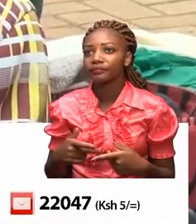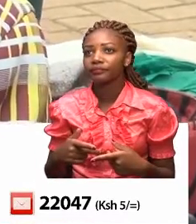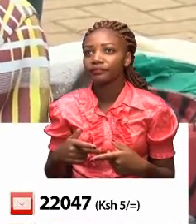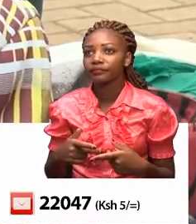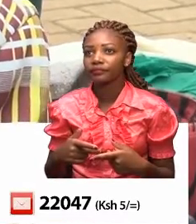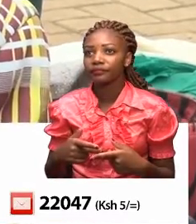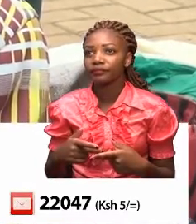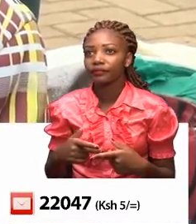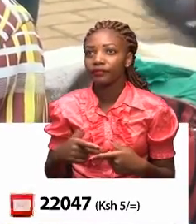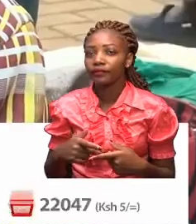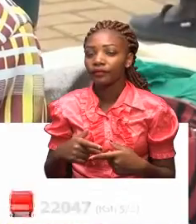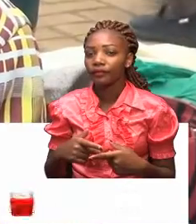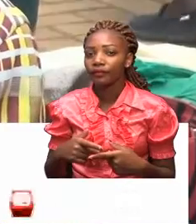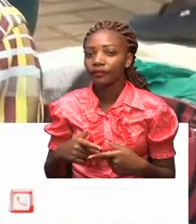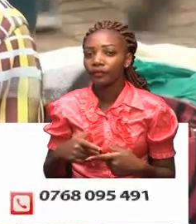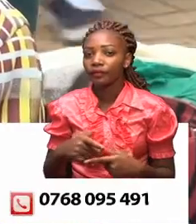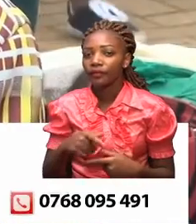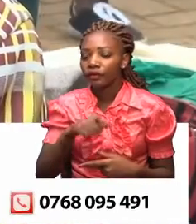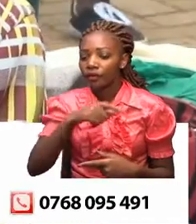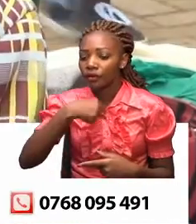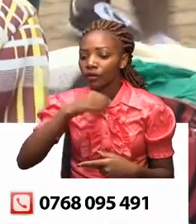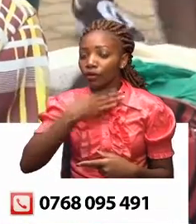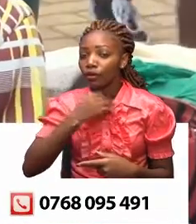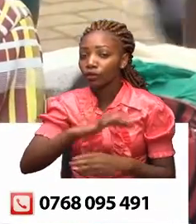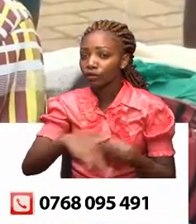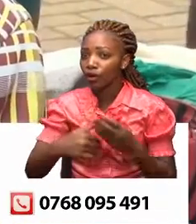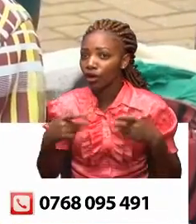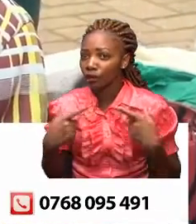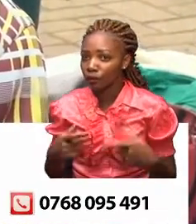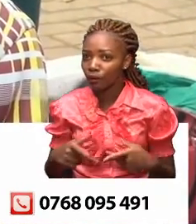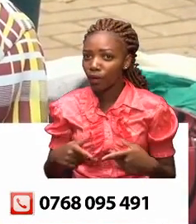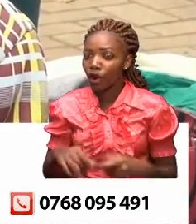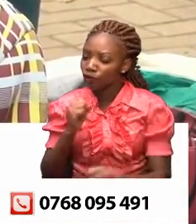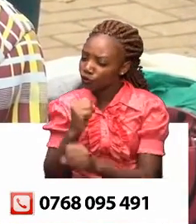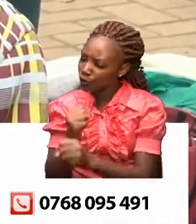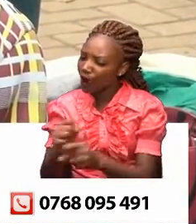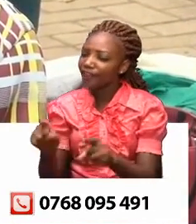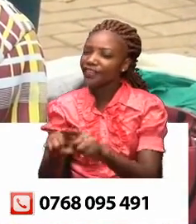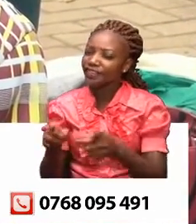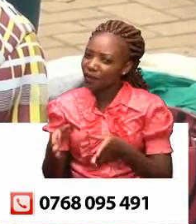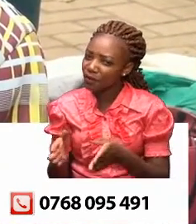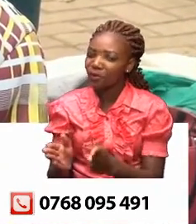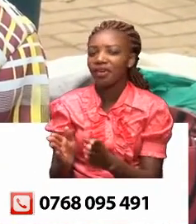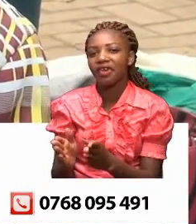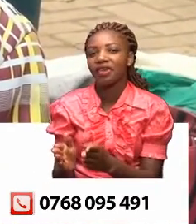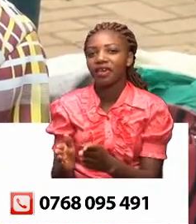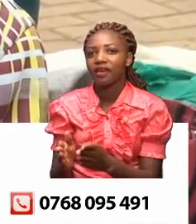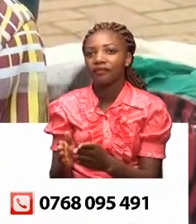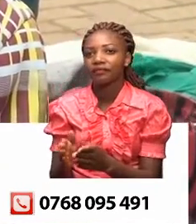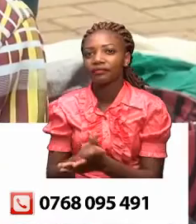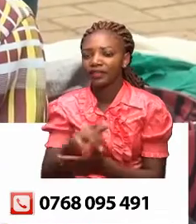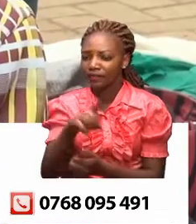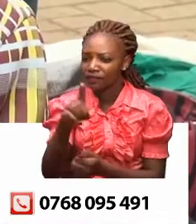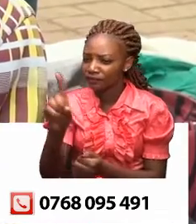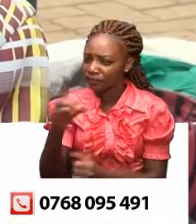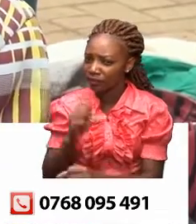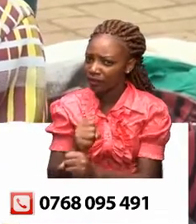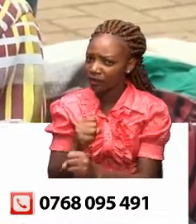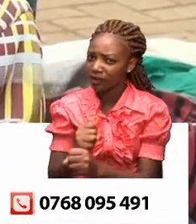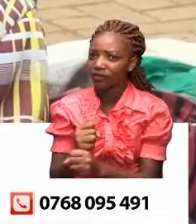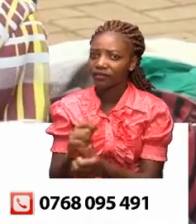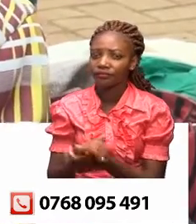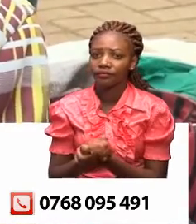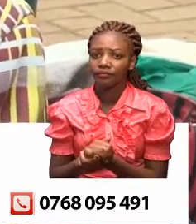tuko na uwezo hapa tunafanya kazi zetu, tungependa kila mwingine aweze kufanya kazi yake vile tunavyofanya. Kwa